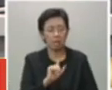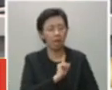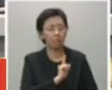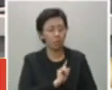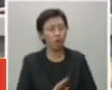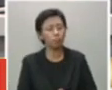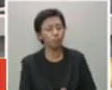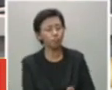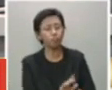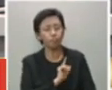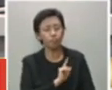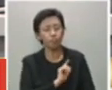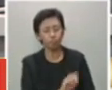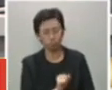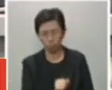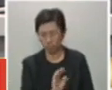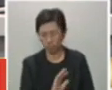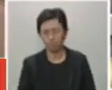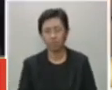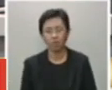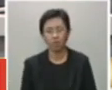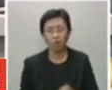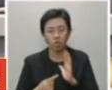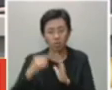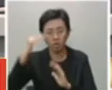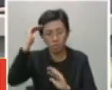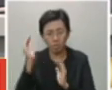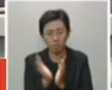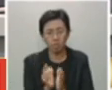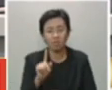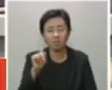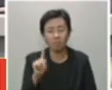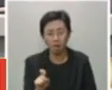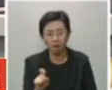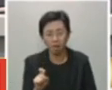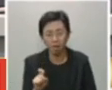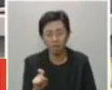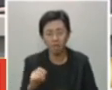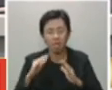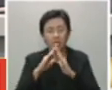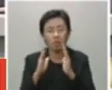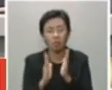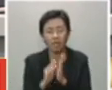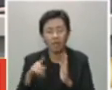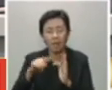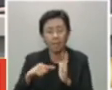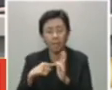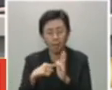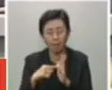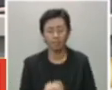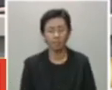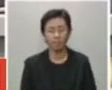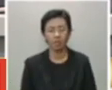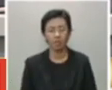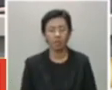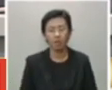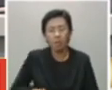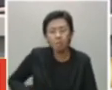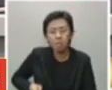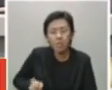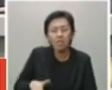อบอย่างตำรวจที่เขาเสียชีวิตที่วัดป่าสัทธารวมอ่ะเขามีแค่ปืนพก